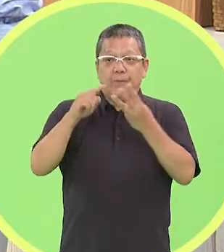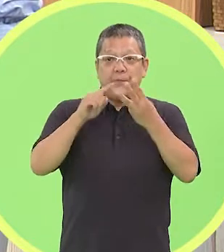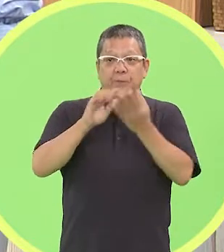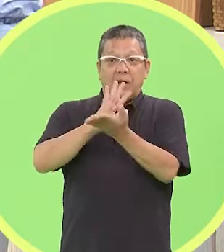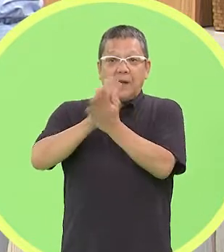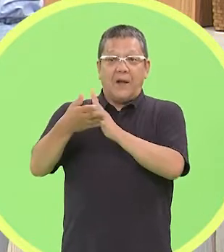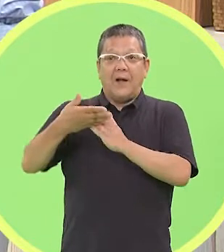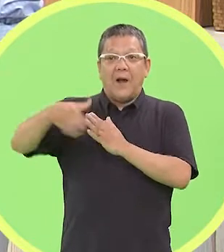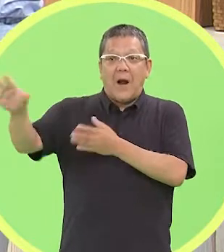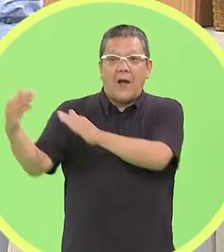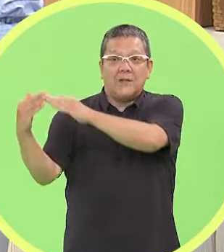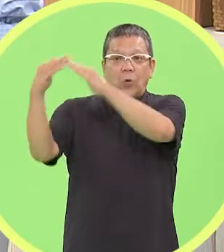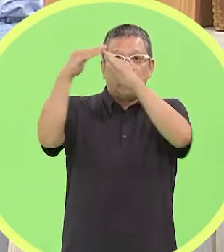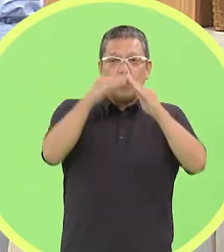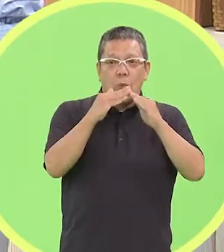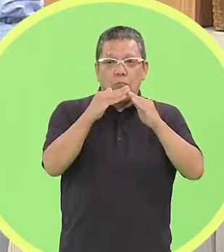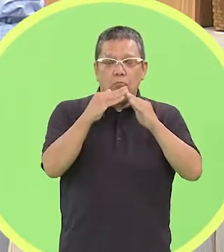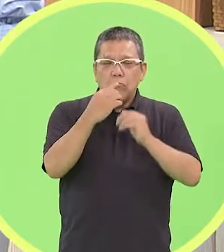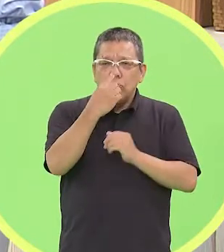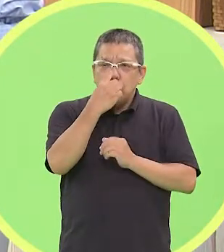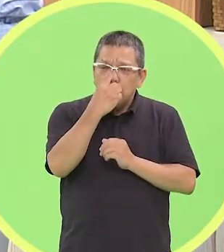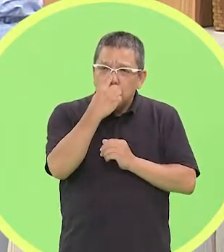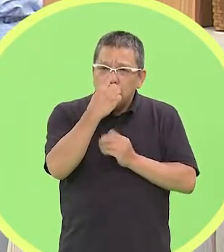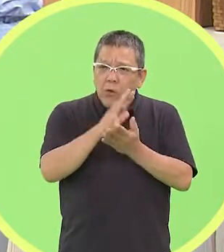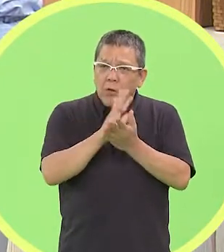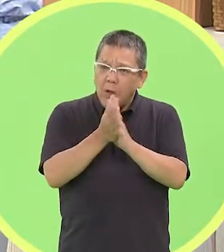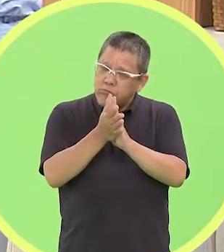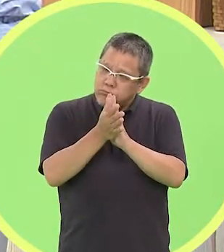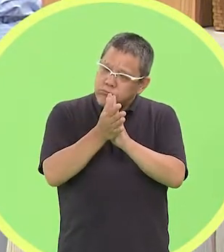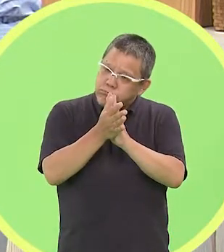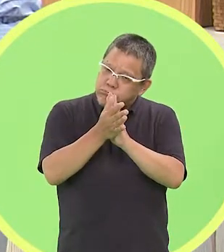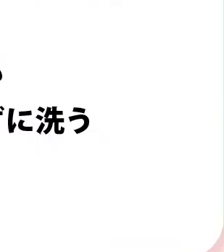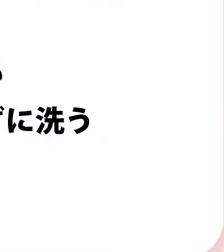3. 県外から引っ越すこと。 県外か。俺は